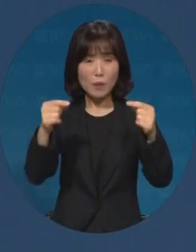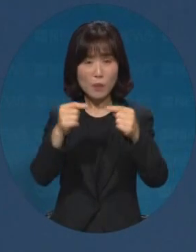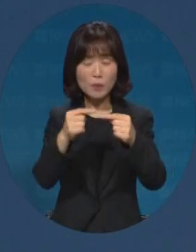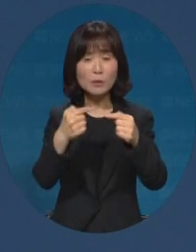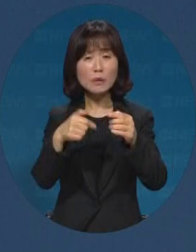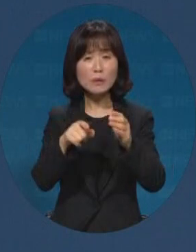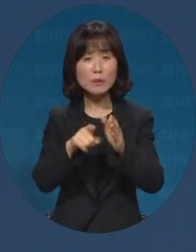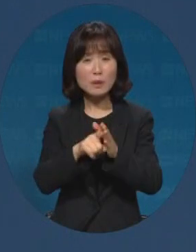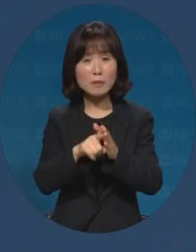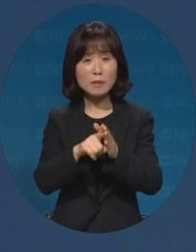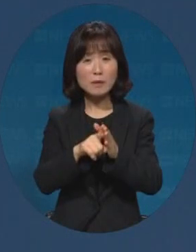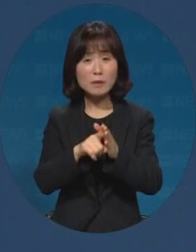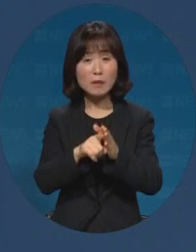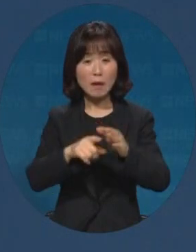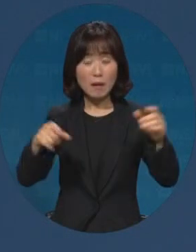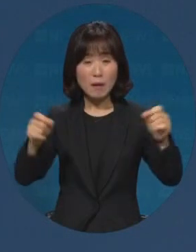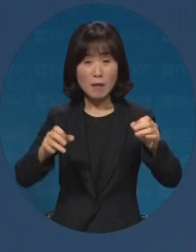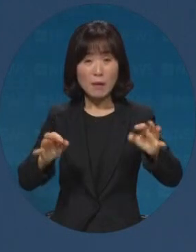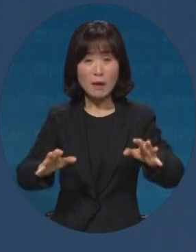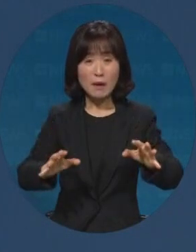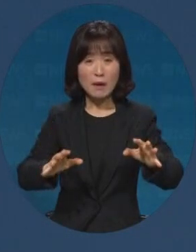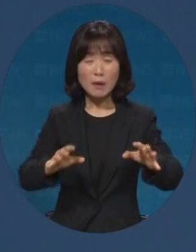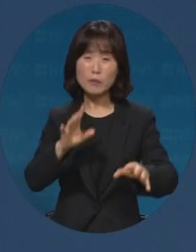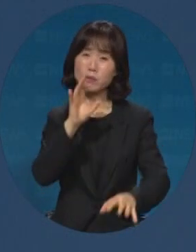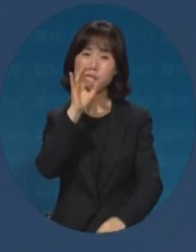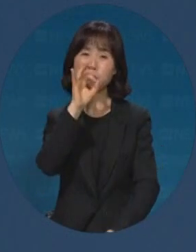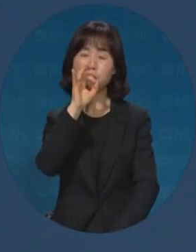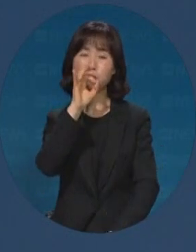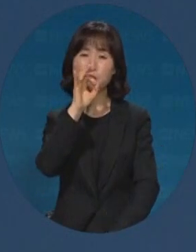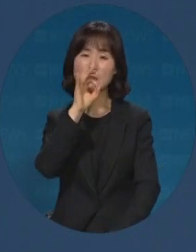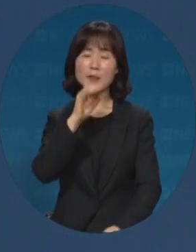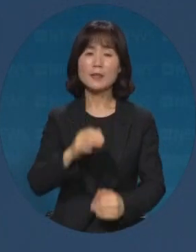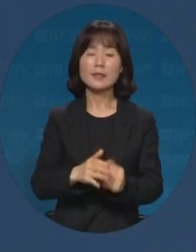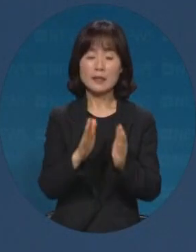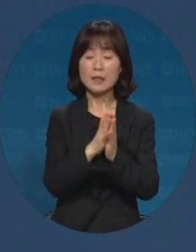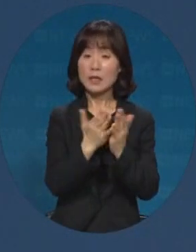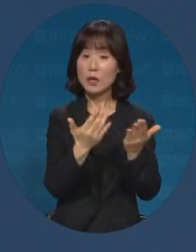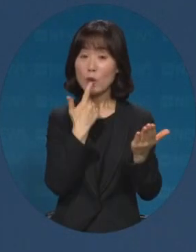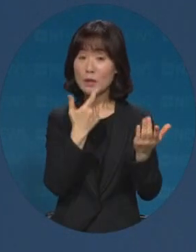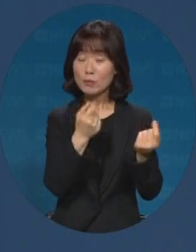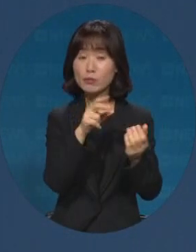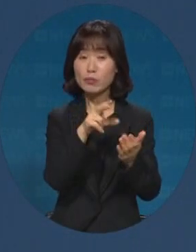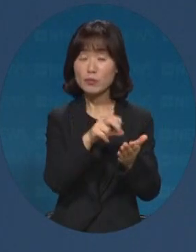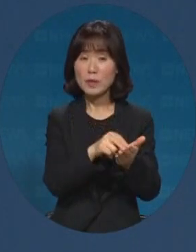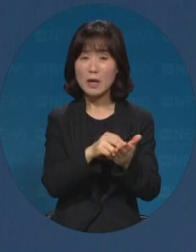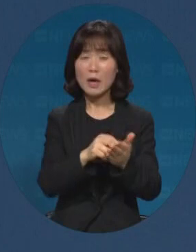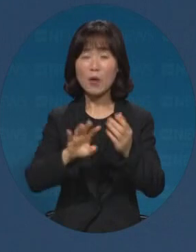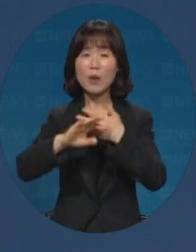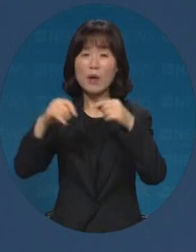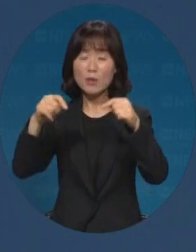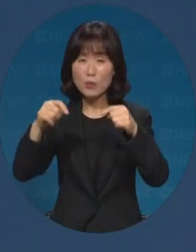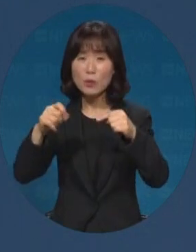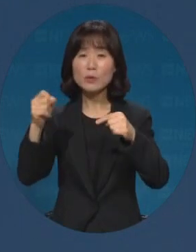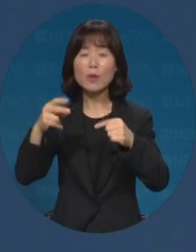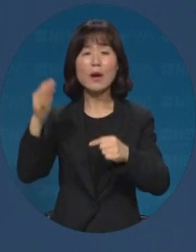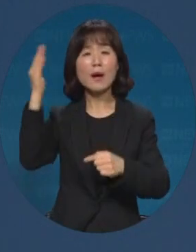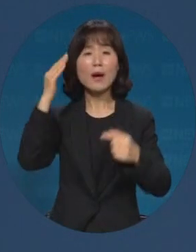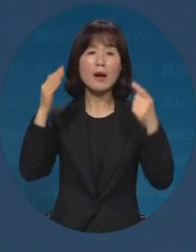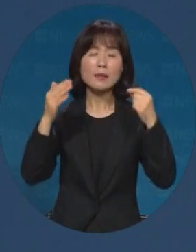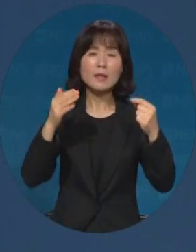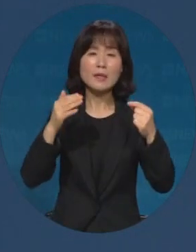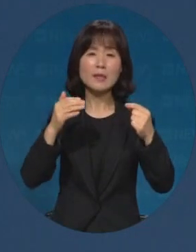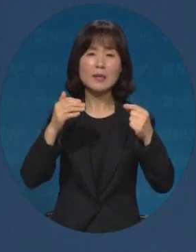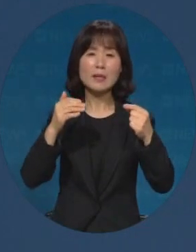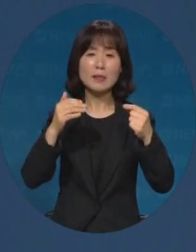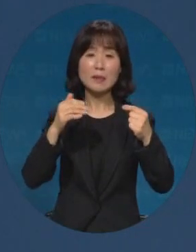안에 해결한다고 생각하지 말고 어 교과 서 같은 문제가 외교 문제나 한일간의 걸림돌이